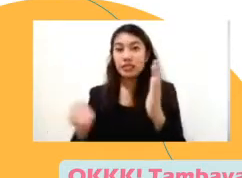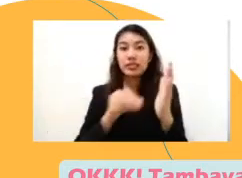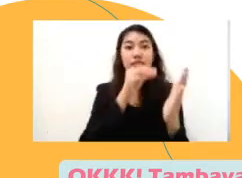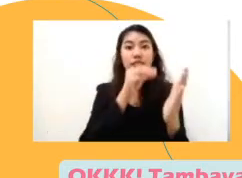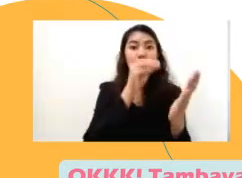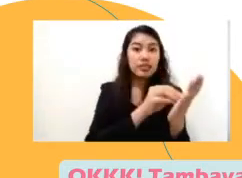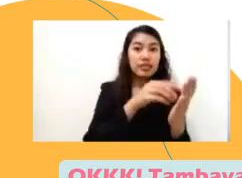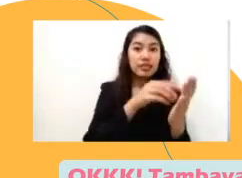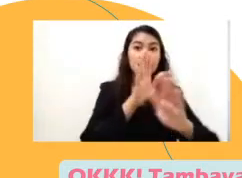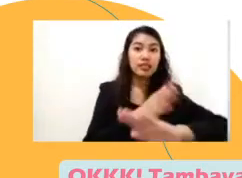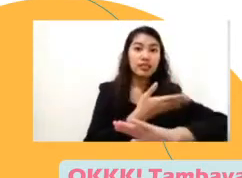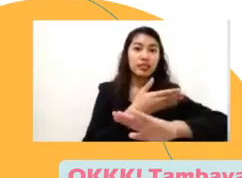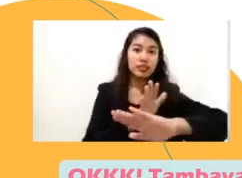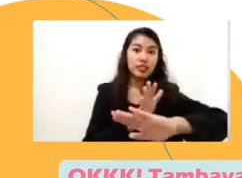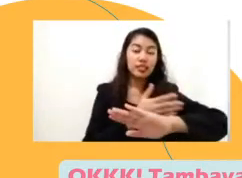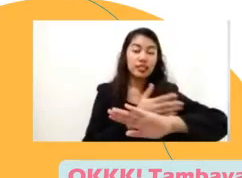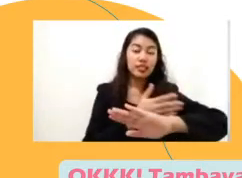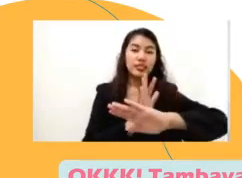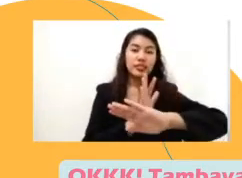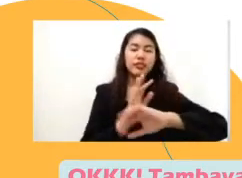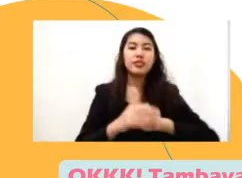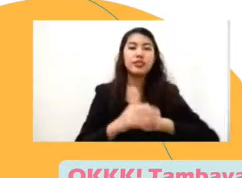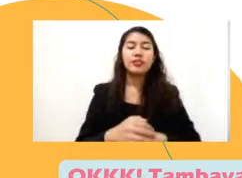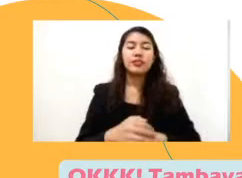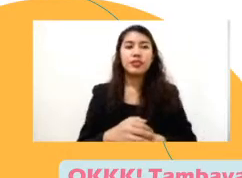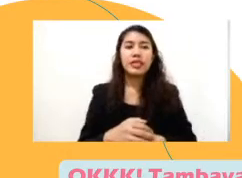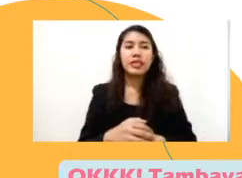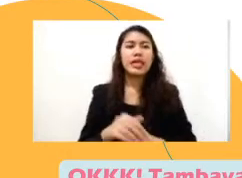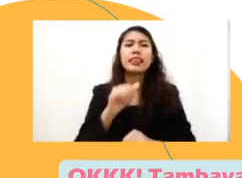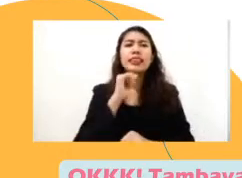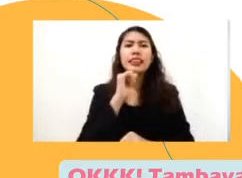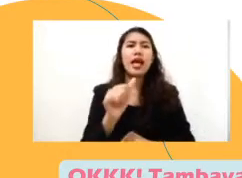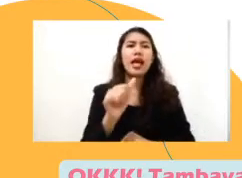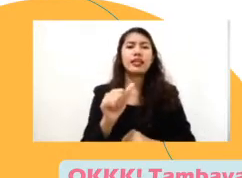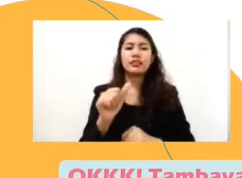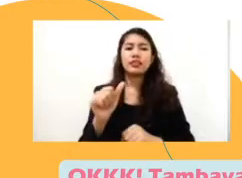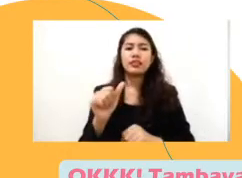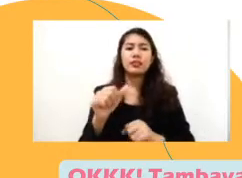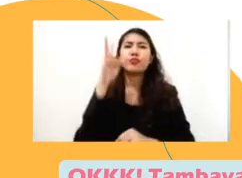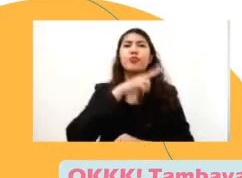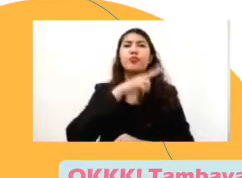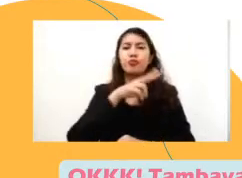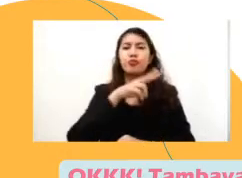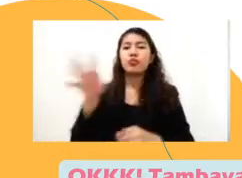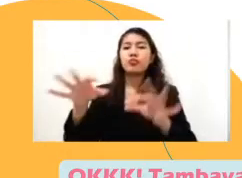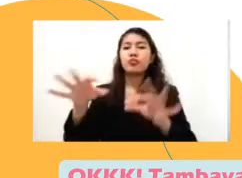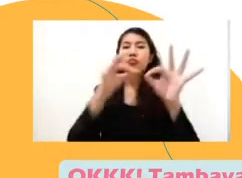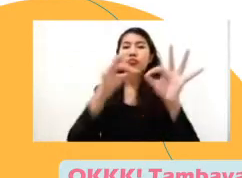hindi lang sana or typically hindi lang basta-basta nakalatag yung kwento mo.